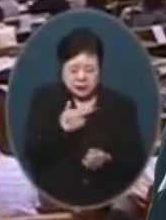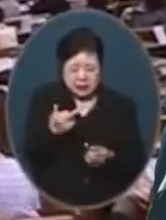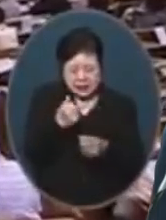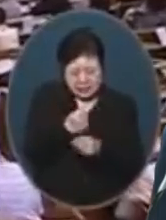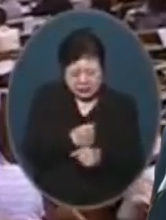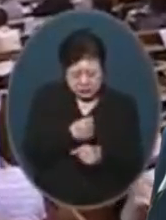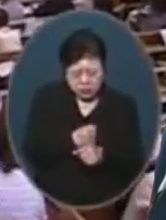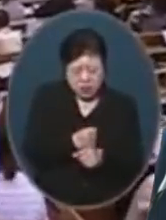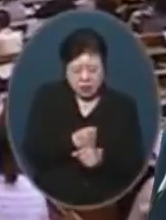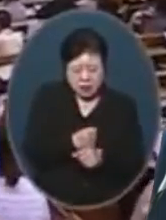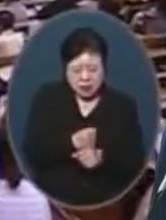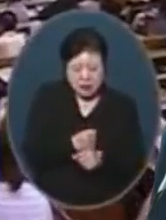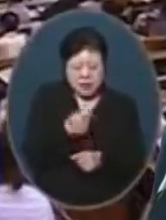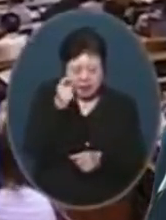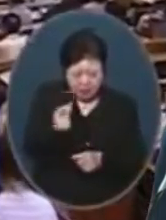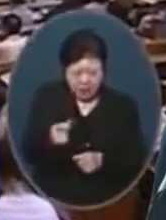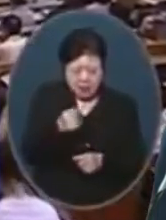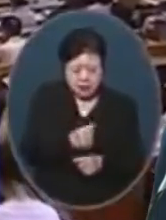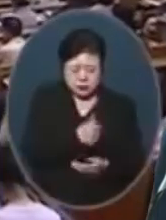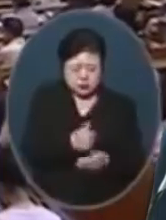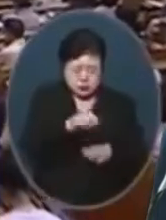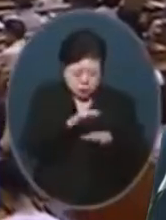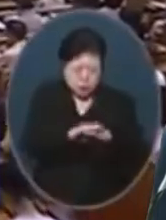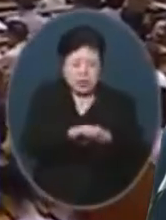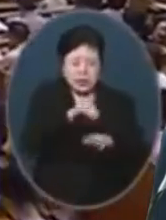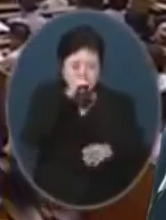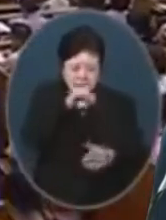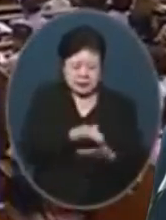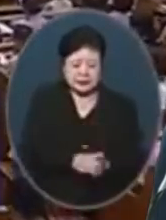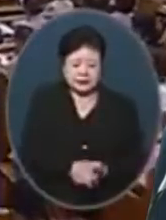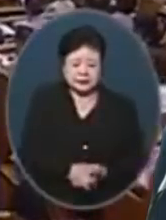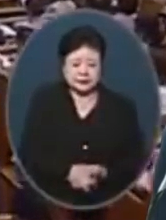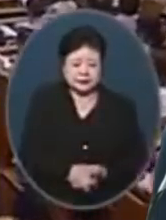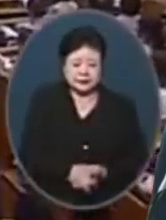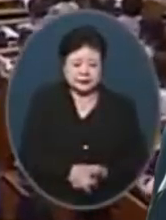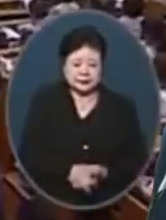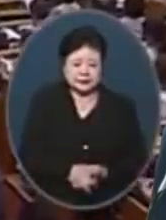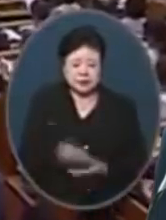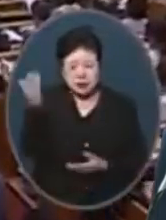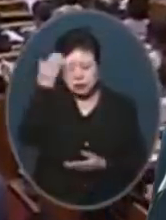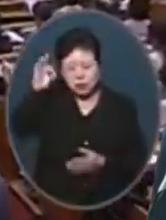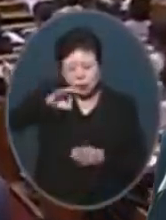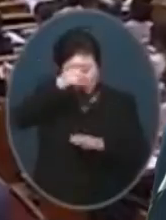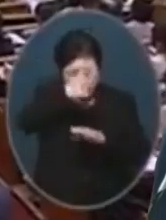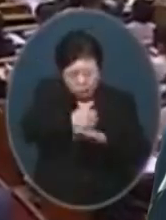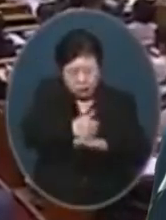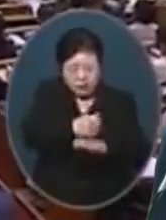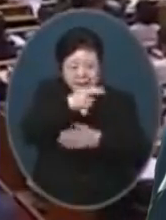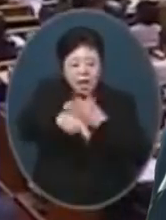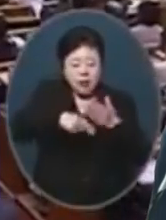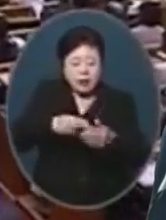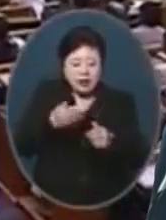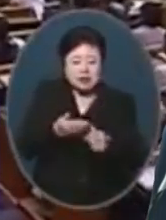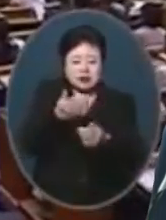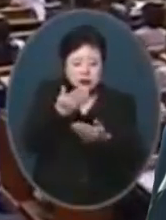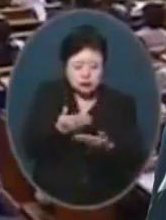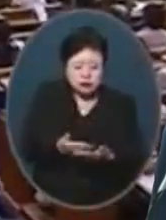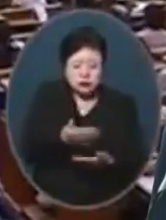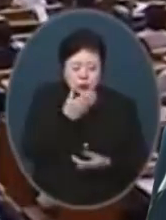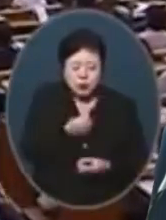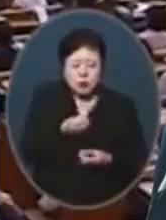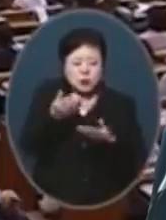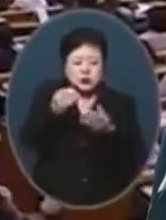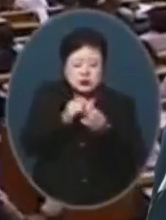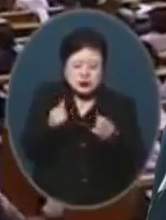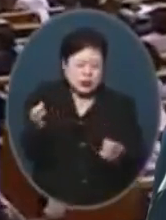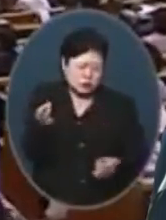크게 하심과 강하게 하심이 주의 손에 있나이다. 또 솔로몬은 야훼께서 주시는 복은